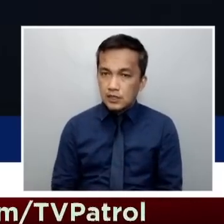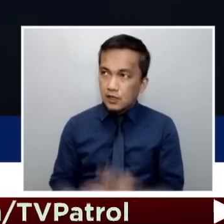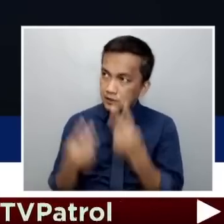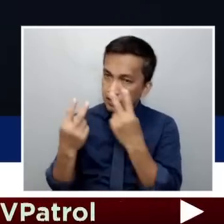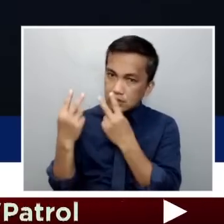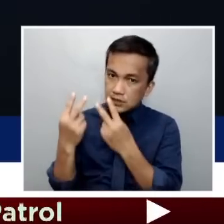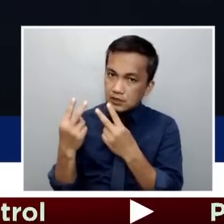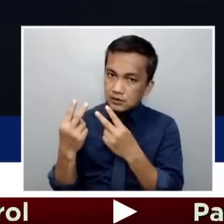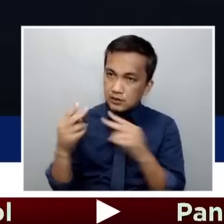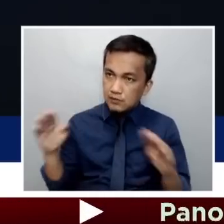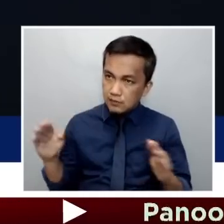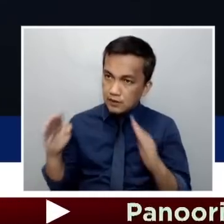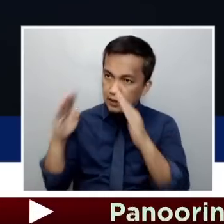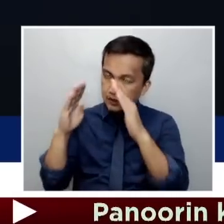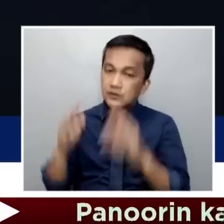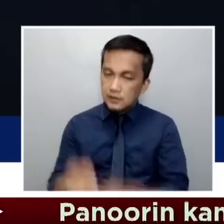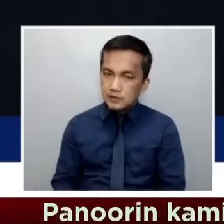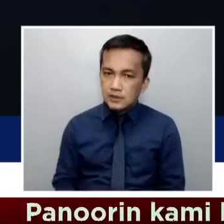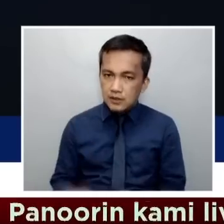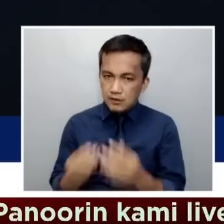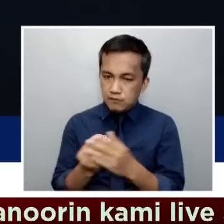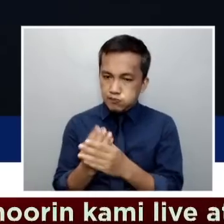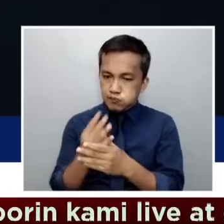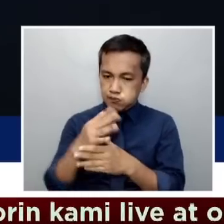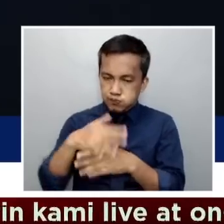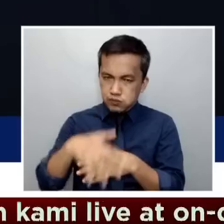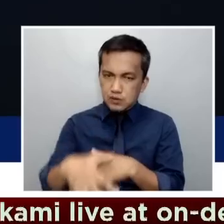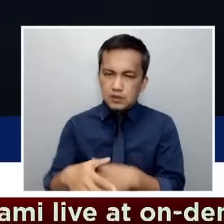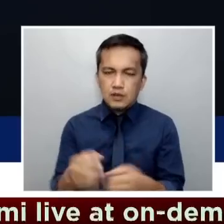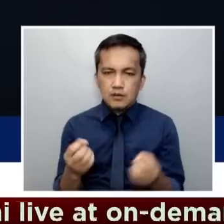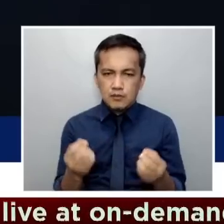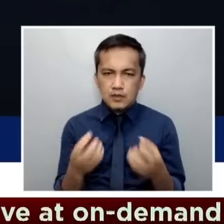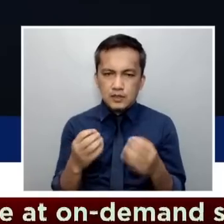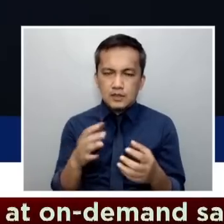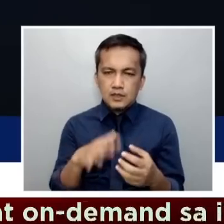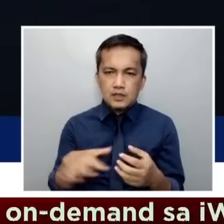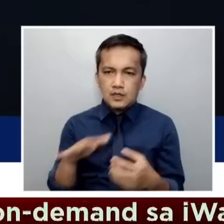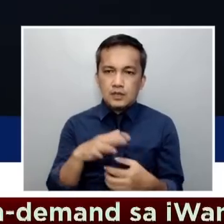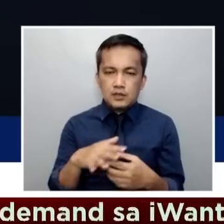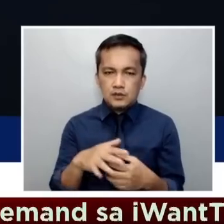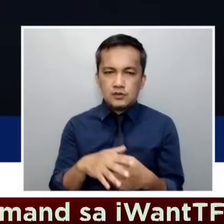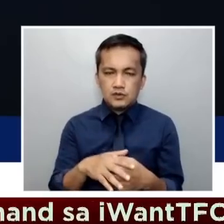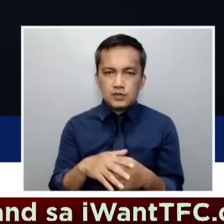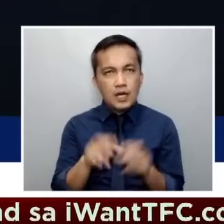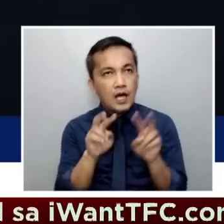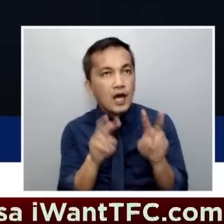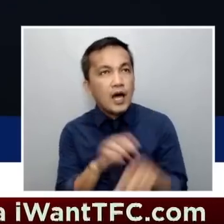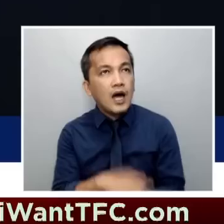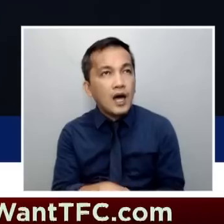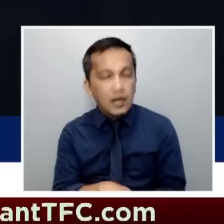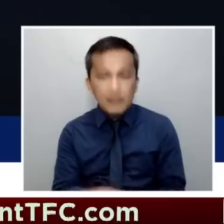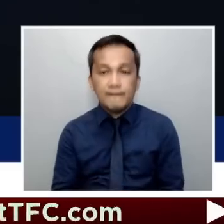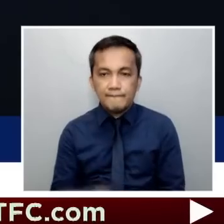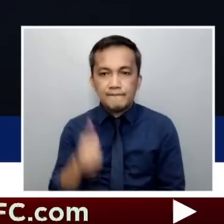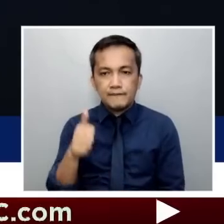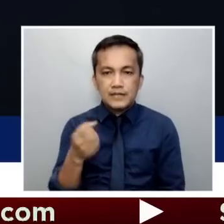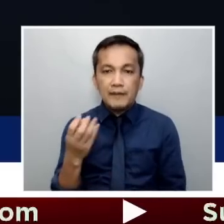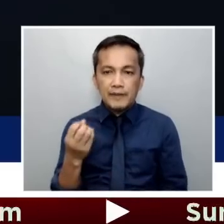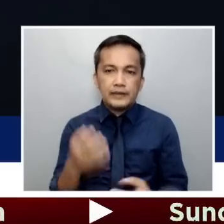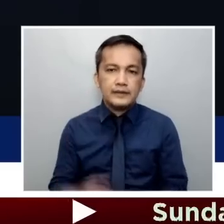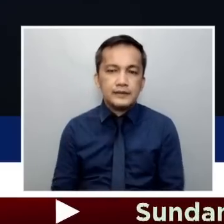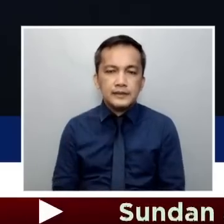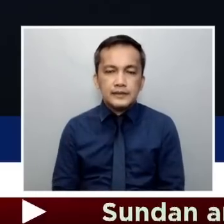kabuuan ng bulkang Mayon at ang pagdaloy ng lava, kaya marami na ang mga nanunood dito. Nasa